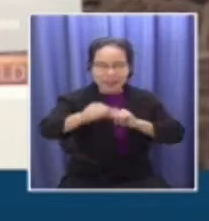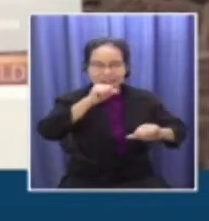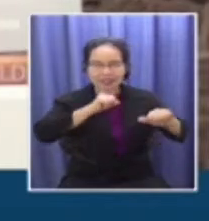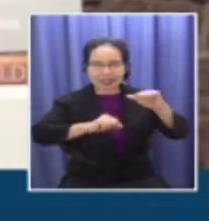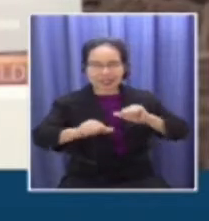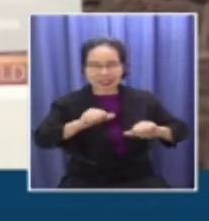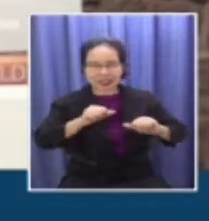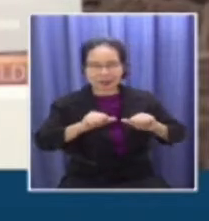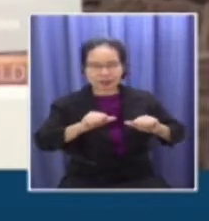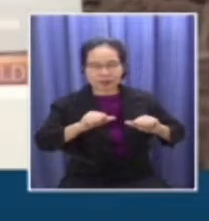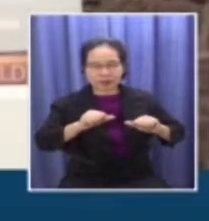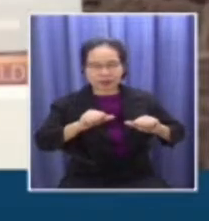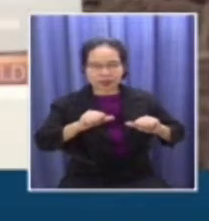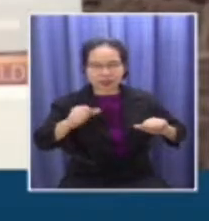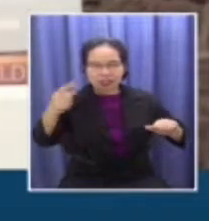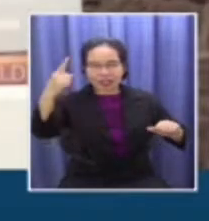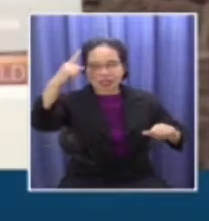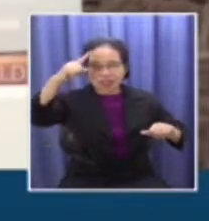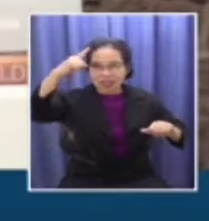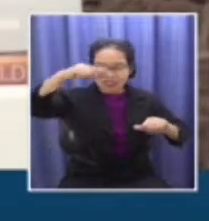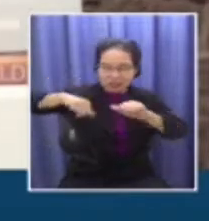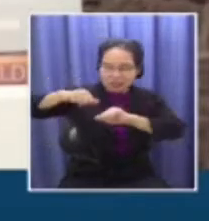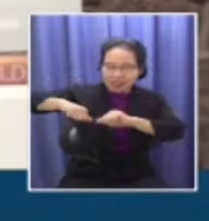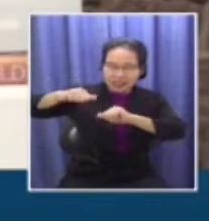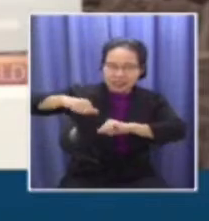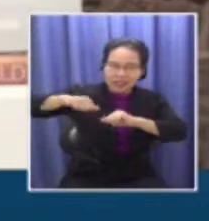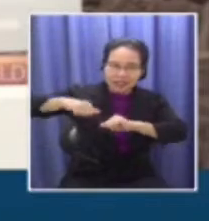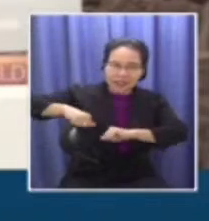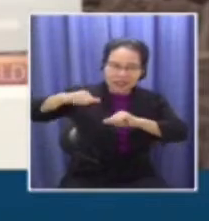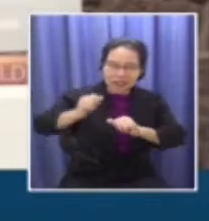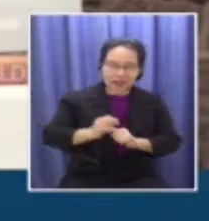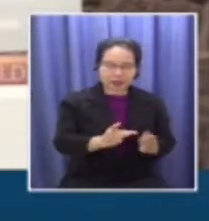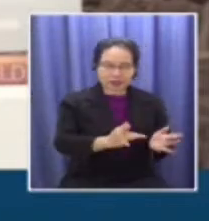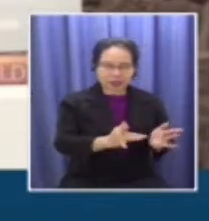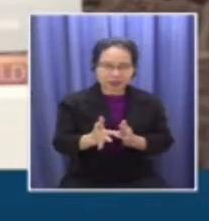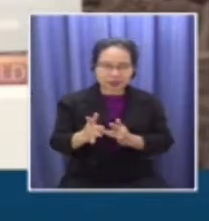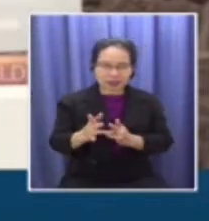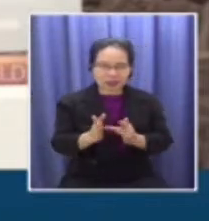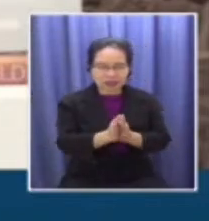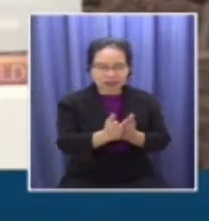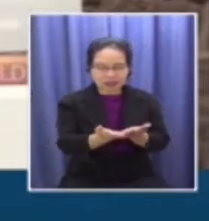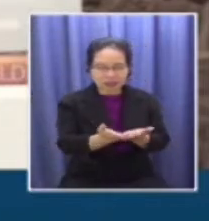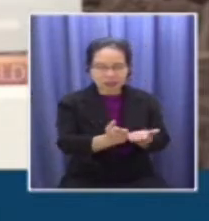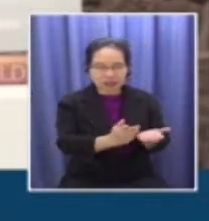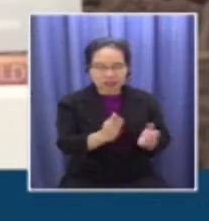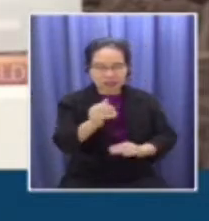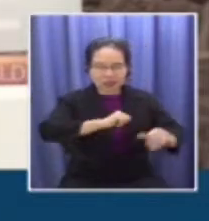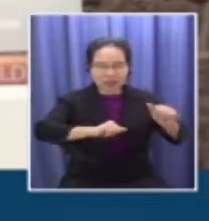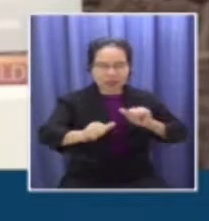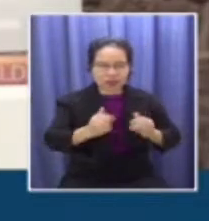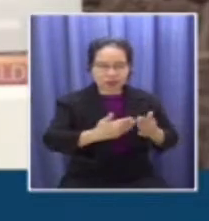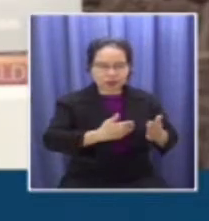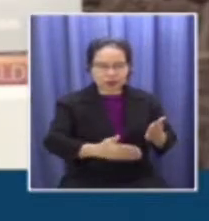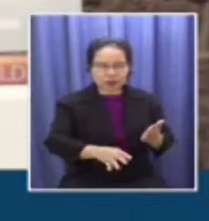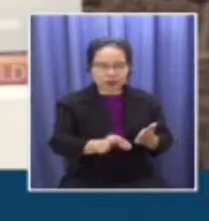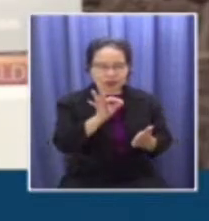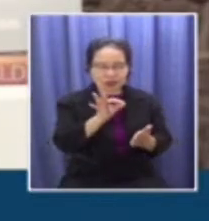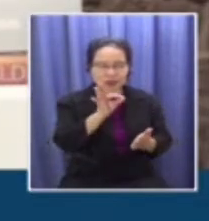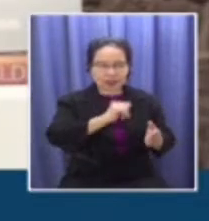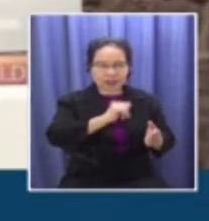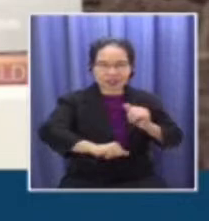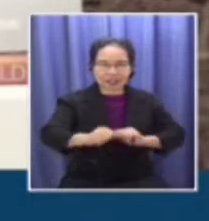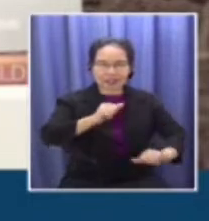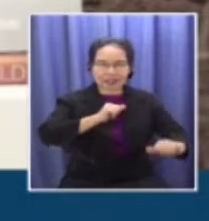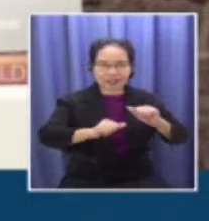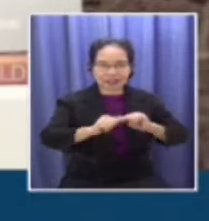nkatia akoma ya pɛ nipa deɛ ɛnuanom Twerɛ Kronkron no ani abode mu nyansa